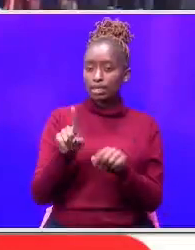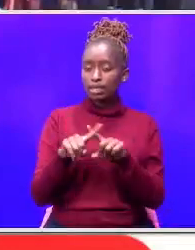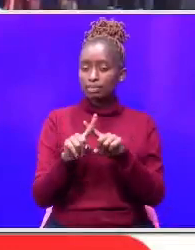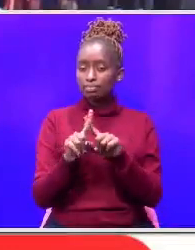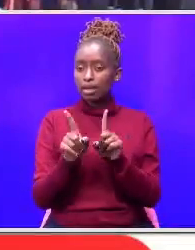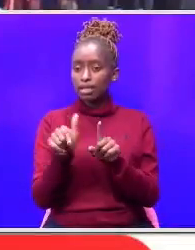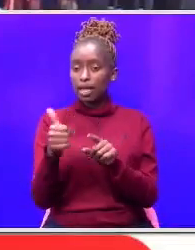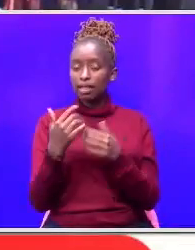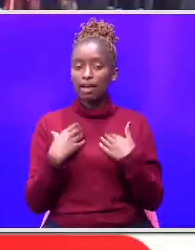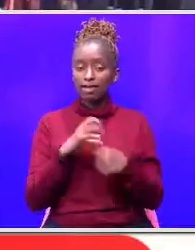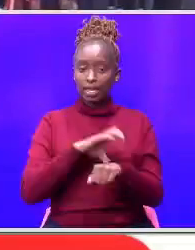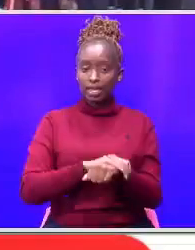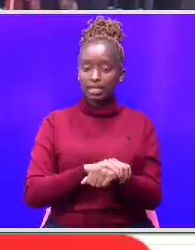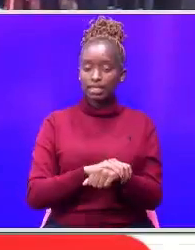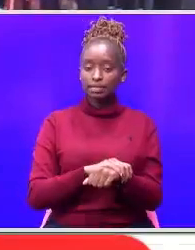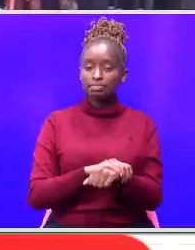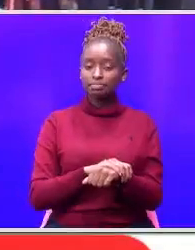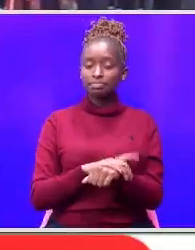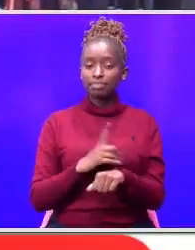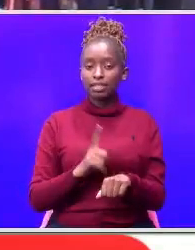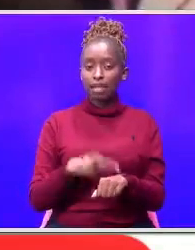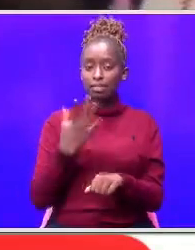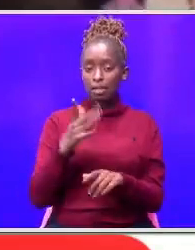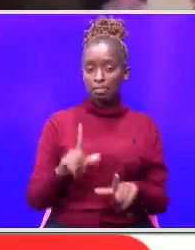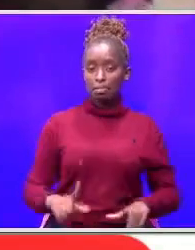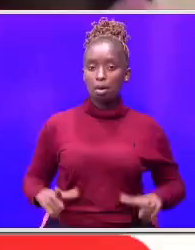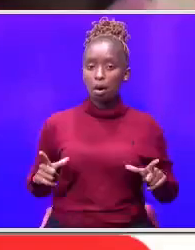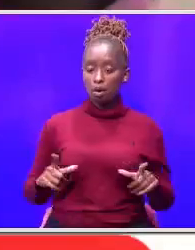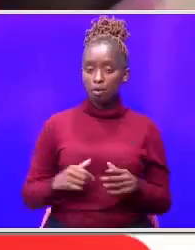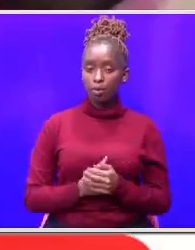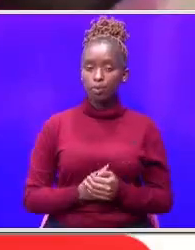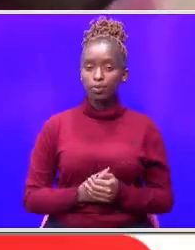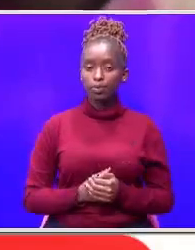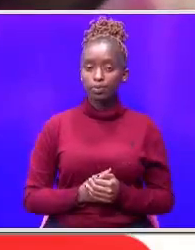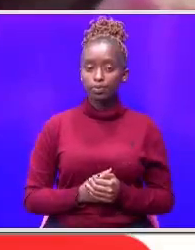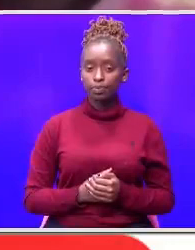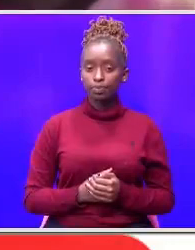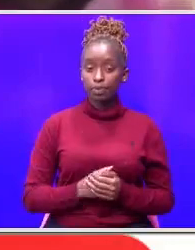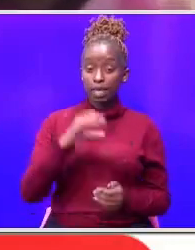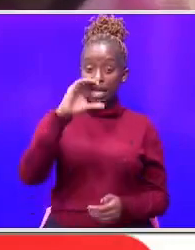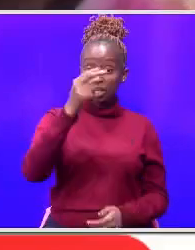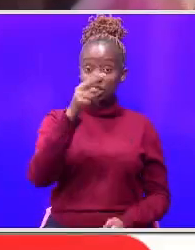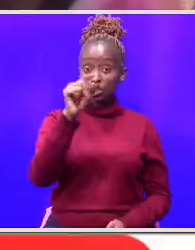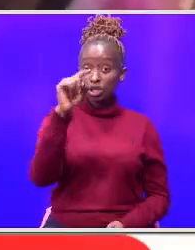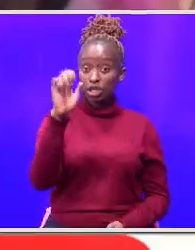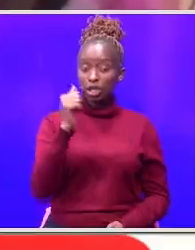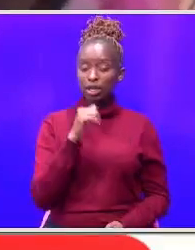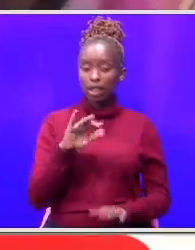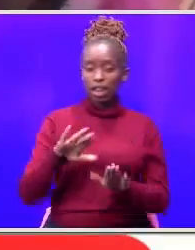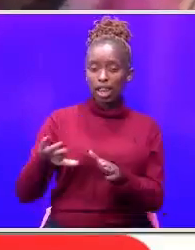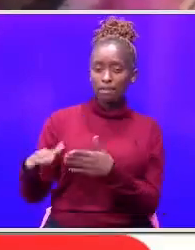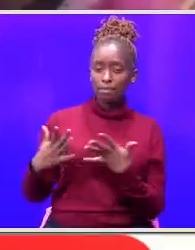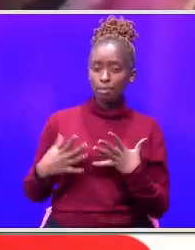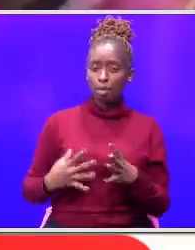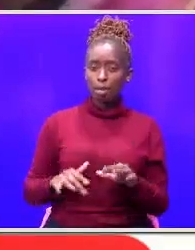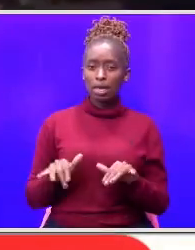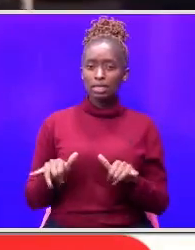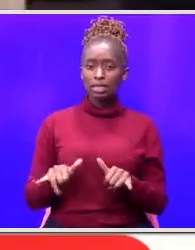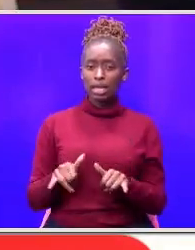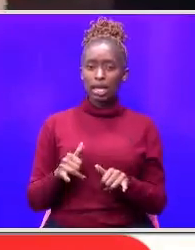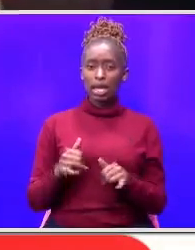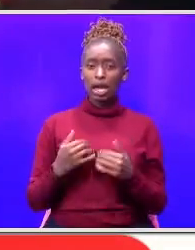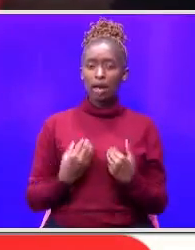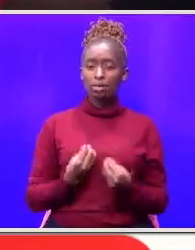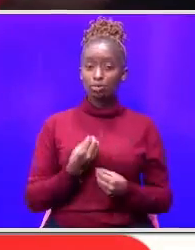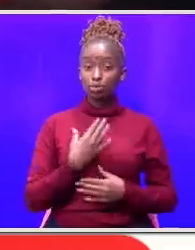wamenajisiwa, kama anavyotueleza mwanahabari wetu Rugaival. Mzee Chege Kahuni amewacha wakazi midomo wazi baada ya